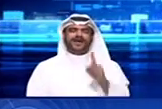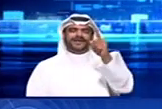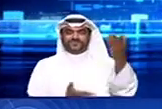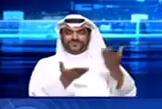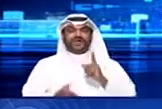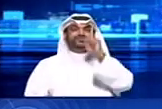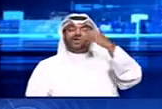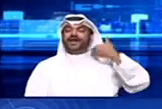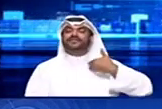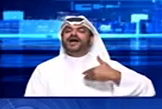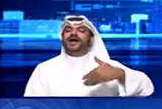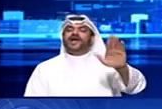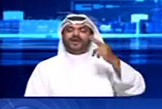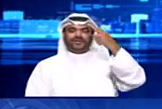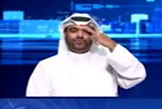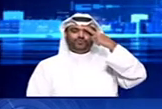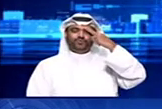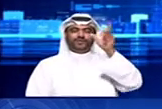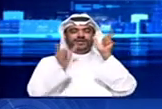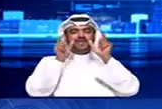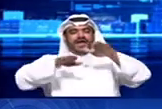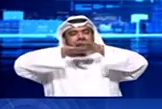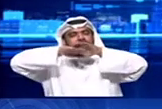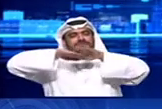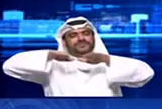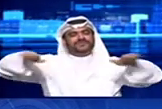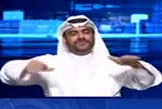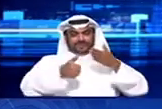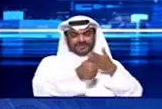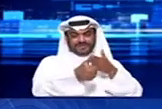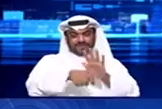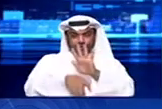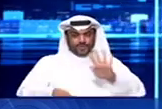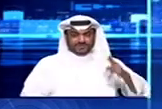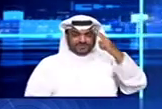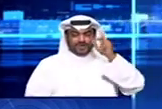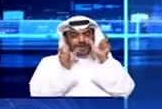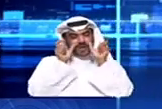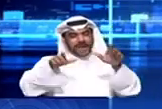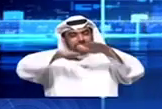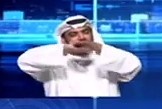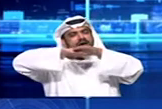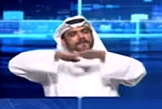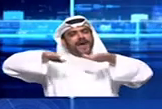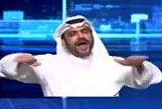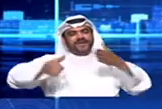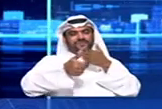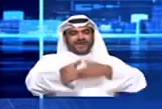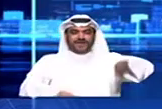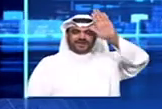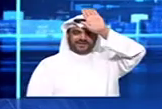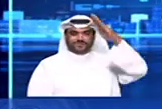وأدام الله على المملكة العربية السعودية قيادة وشعبا الأمن والأمان بقيادة